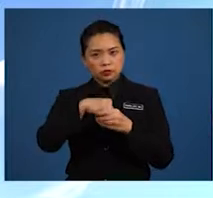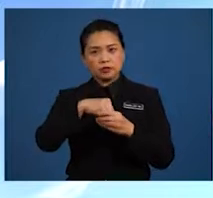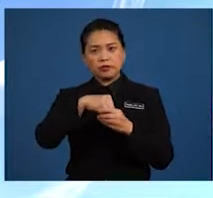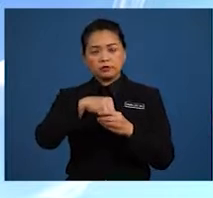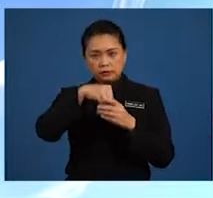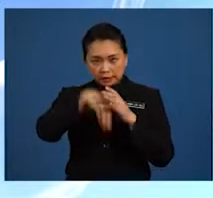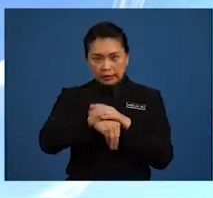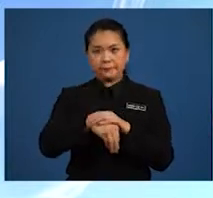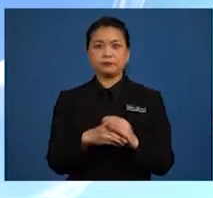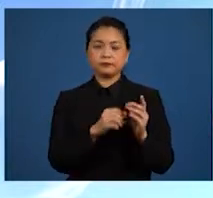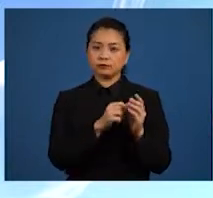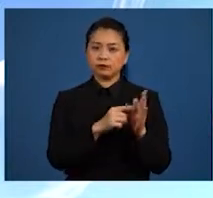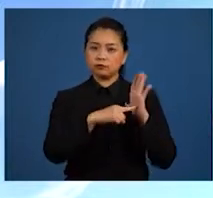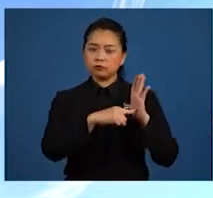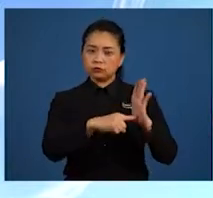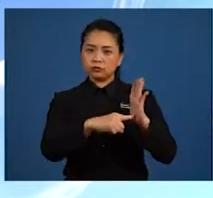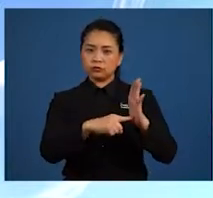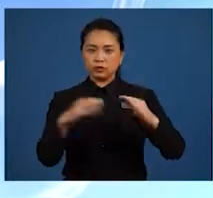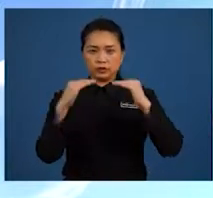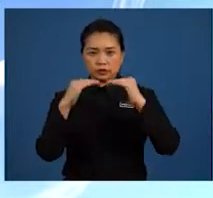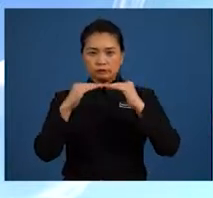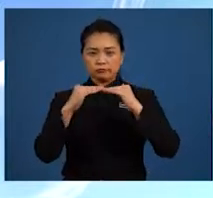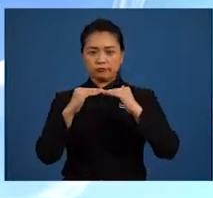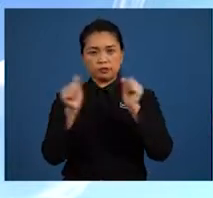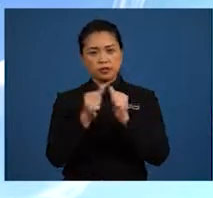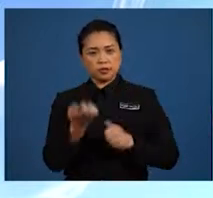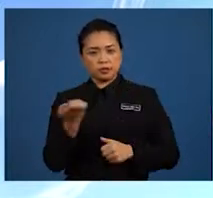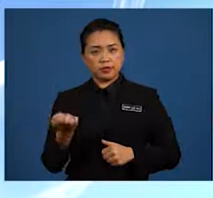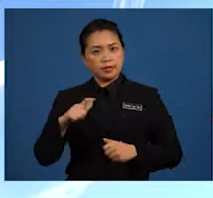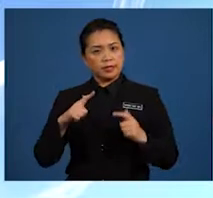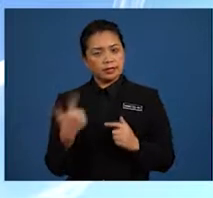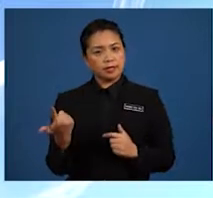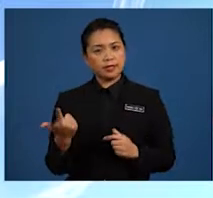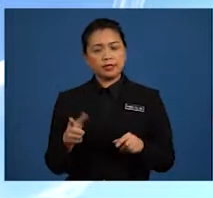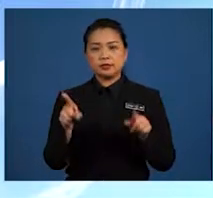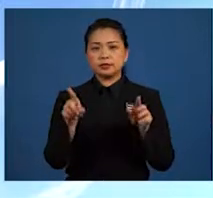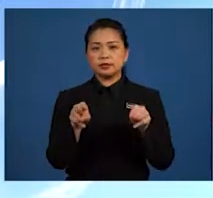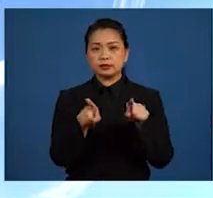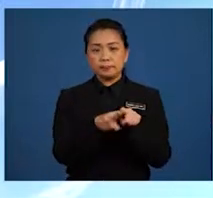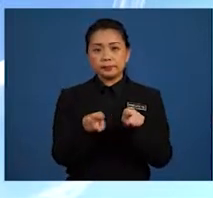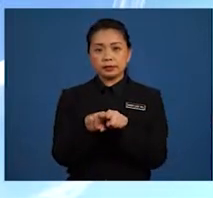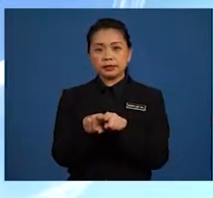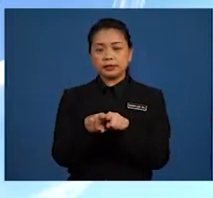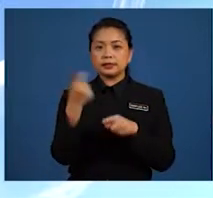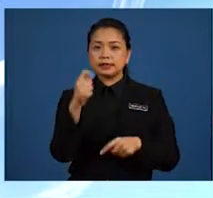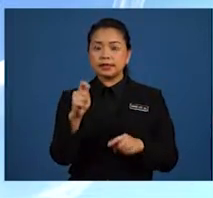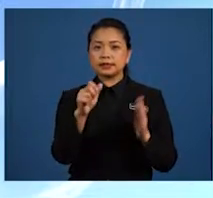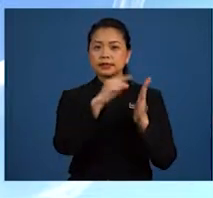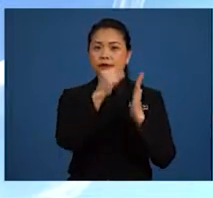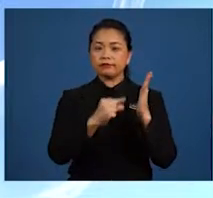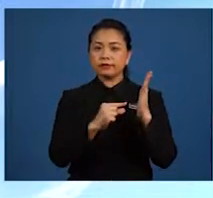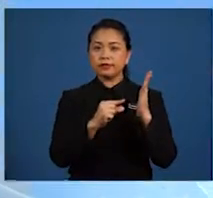persembahan ketepatan audio dengan elemen-elemen lain seperti teks grafik animasi